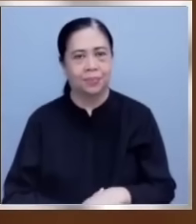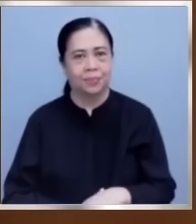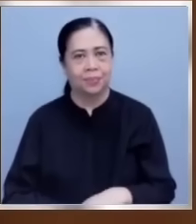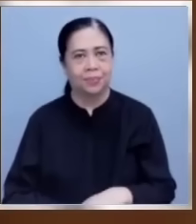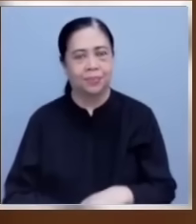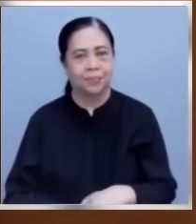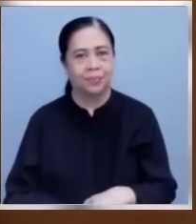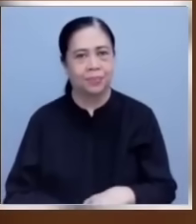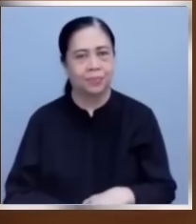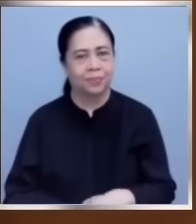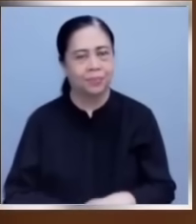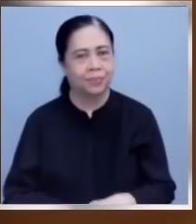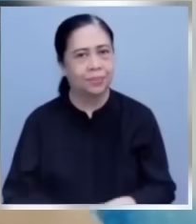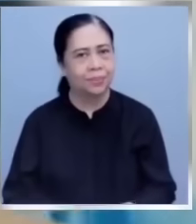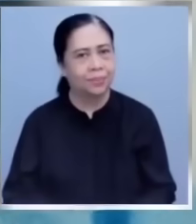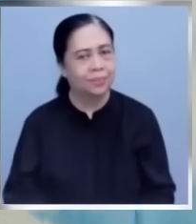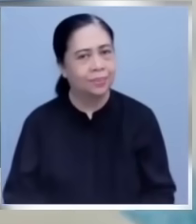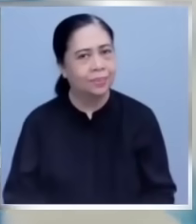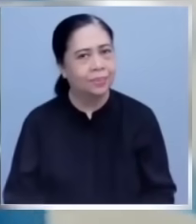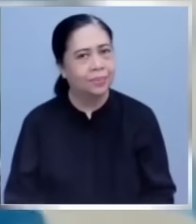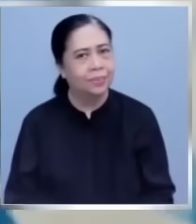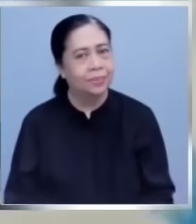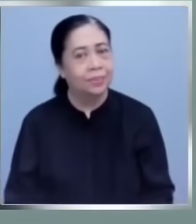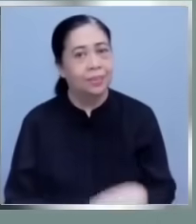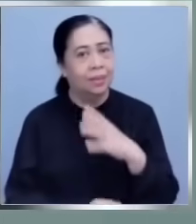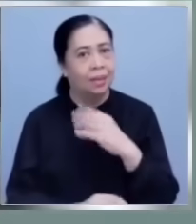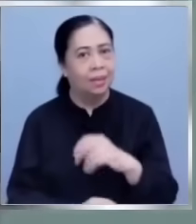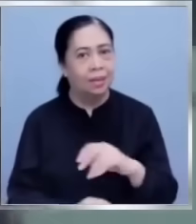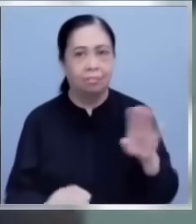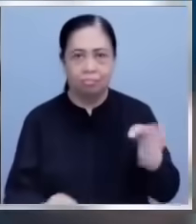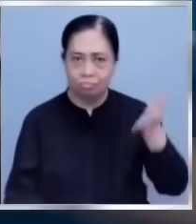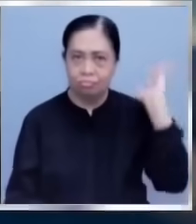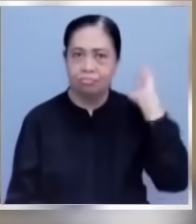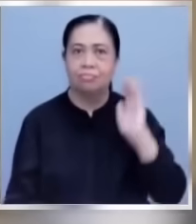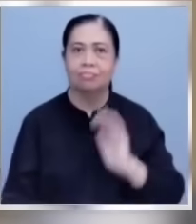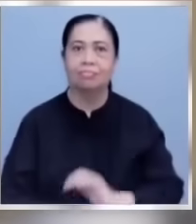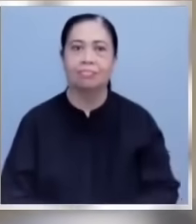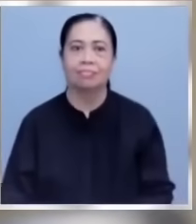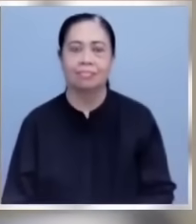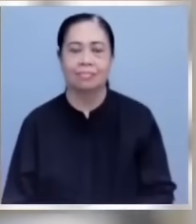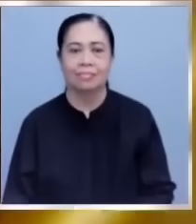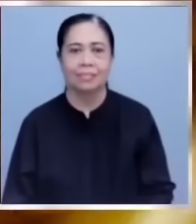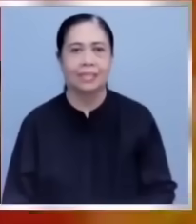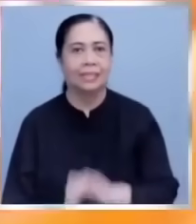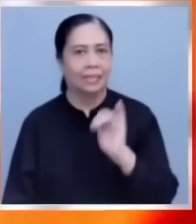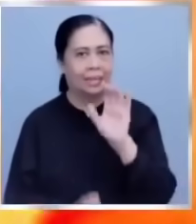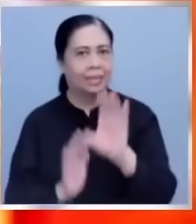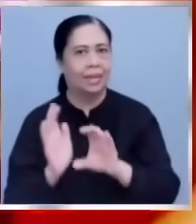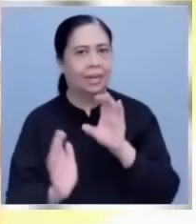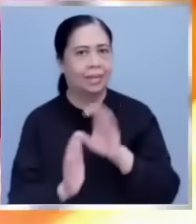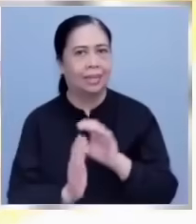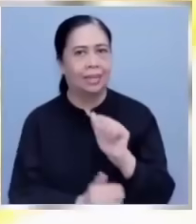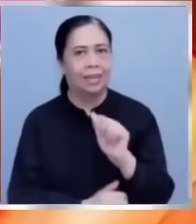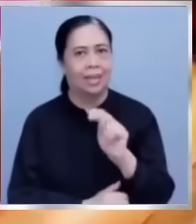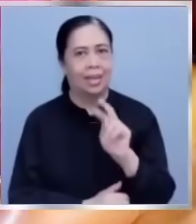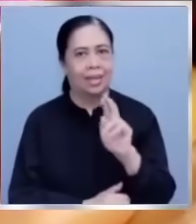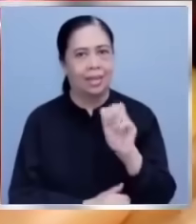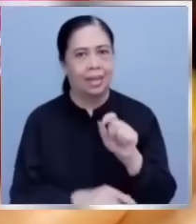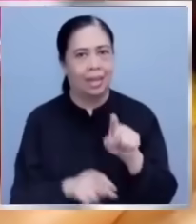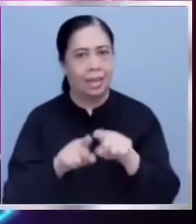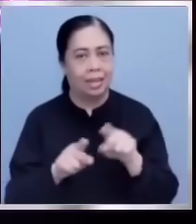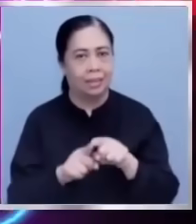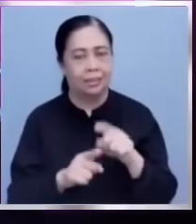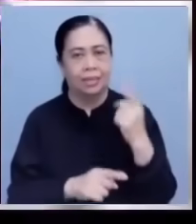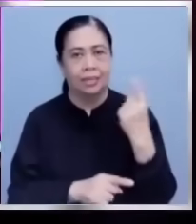Hindi ko alam, may bad side ka pala. At palaban! Pinag-chismisan niyo ba ako? Ganyan ang karakter ni Andrea Torres as Zarina